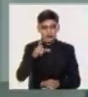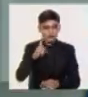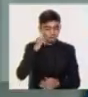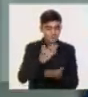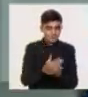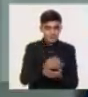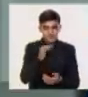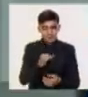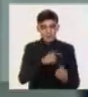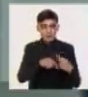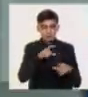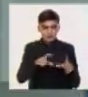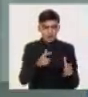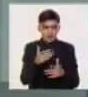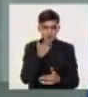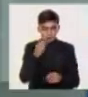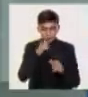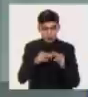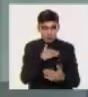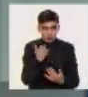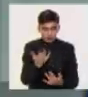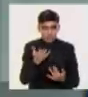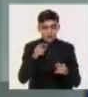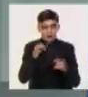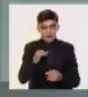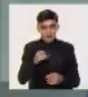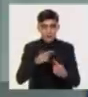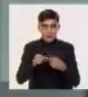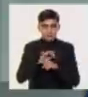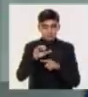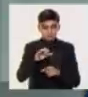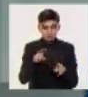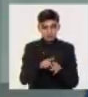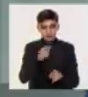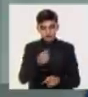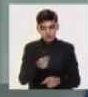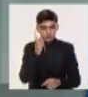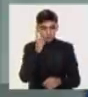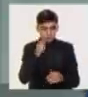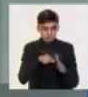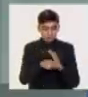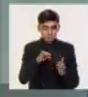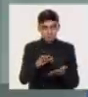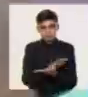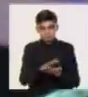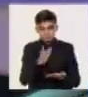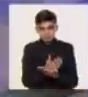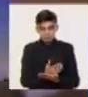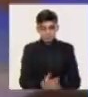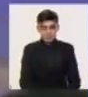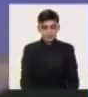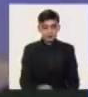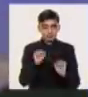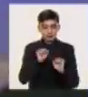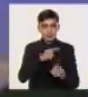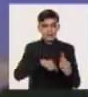рассчитывается. И, конечно же, предприниматель не готов терять, так как переводы, они значительно дешевле, в какой-то части даже бесплатные.